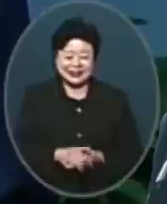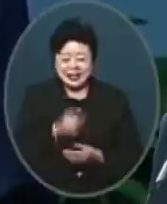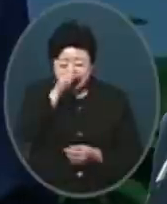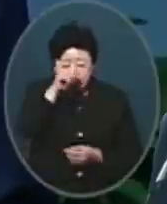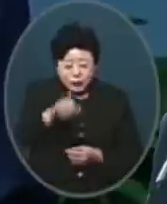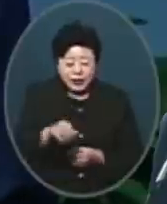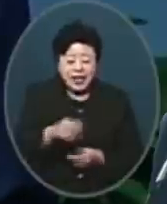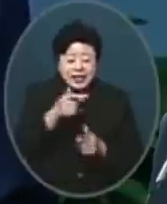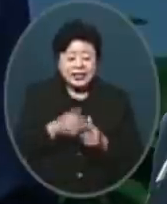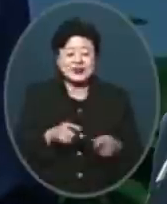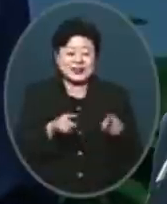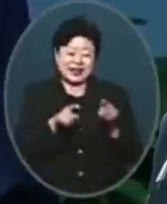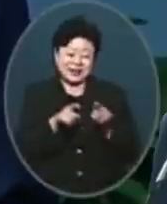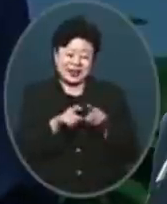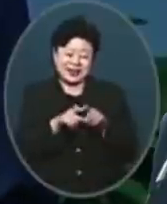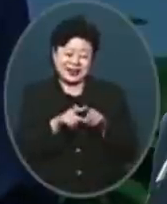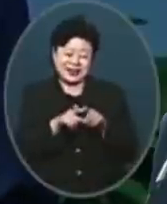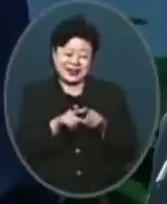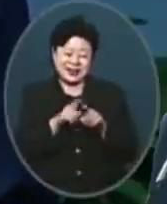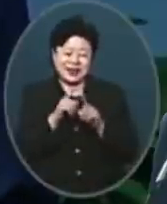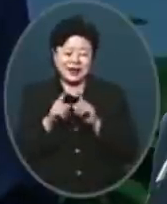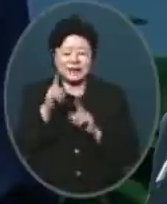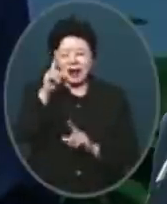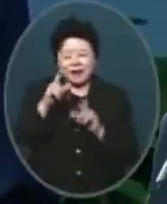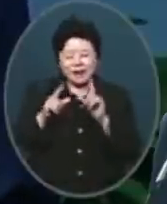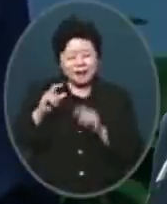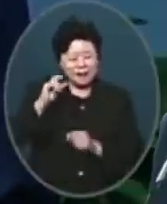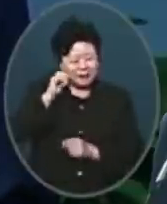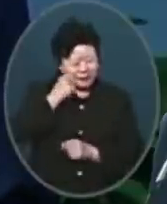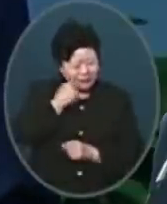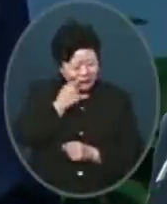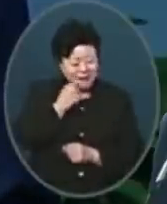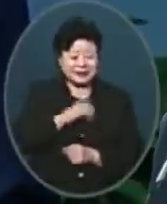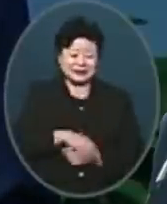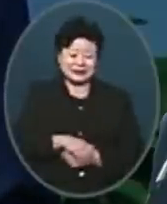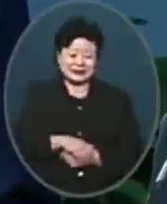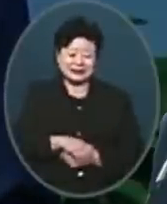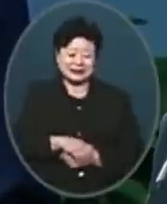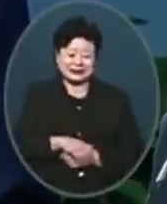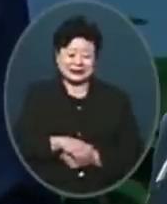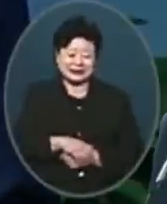낙원에서 예수님과 함께 말로 형용할 수 없는